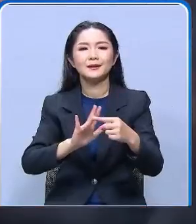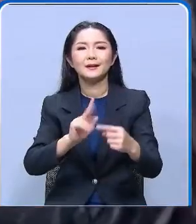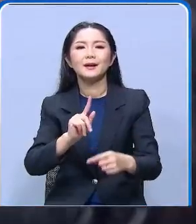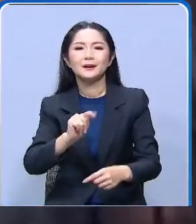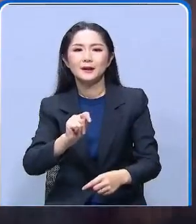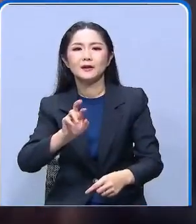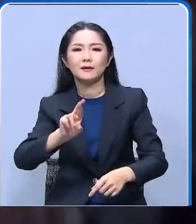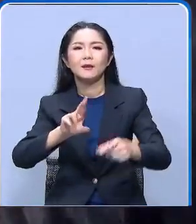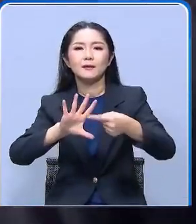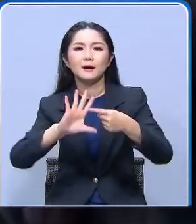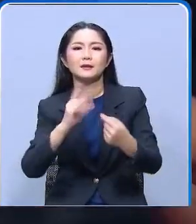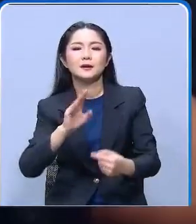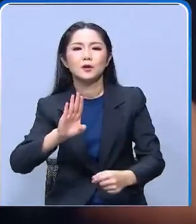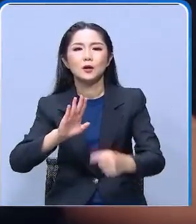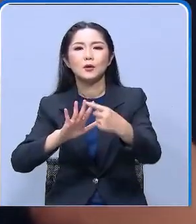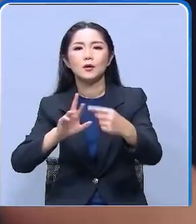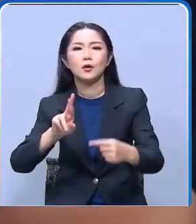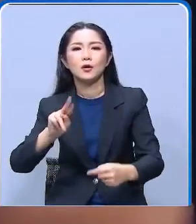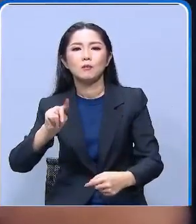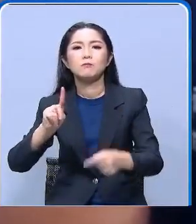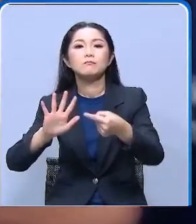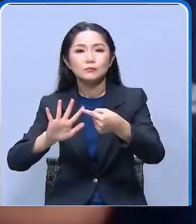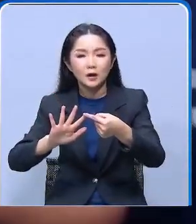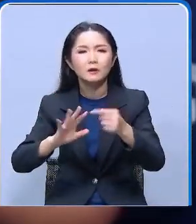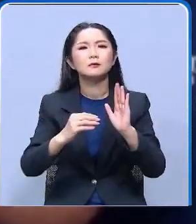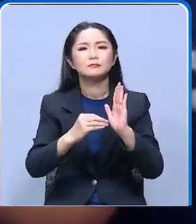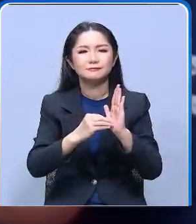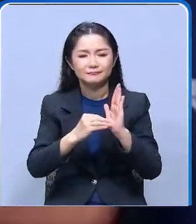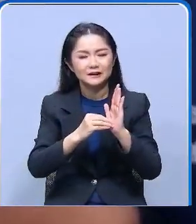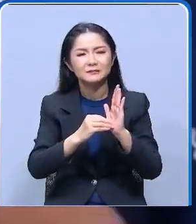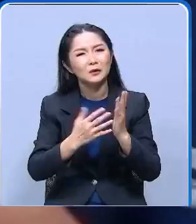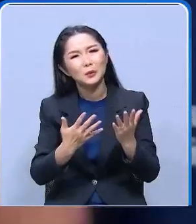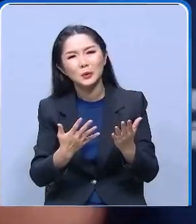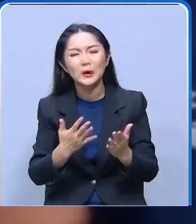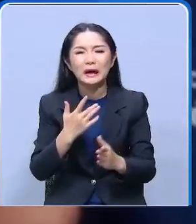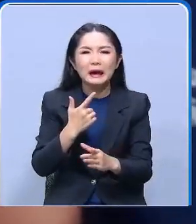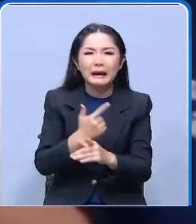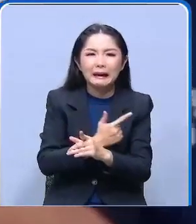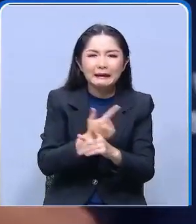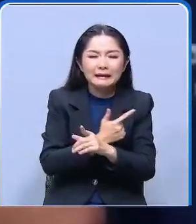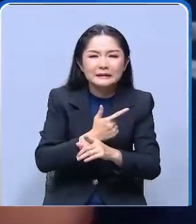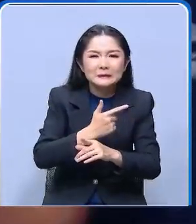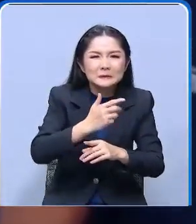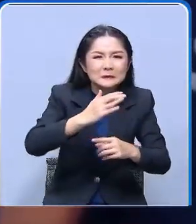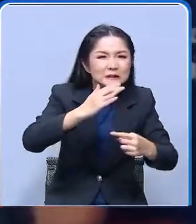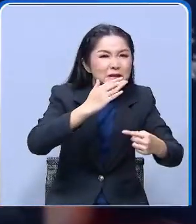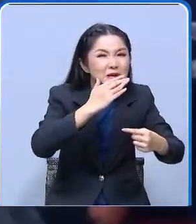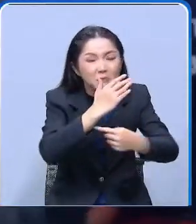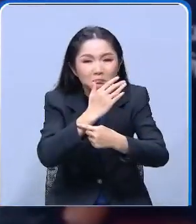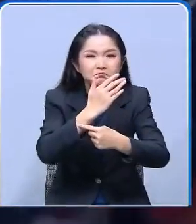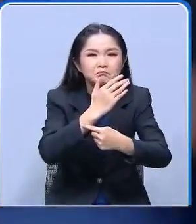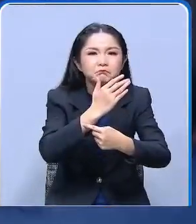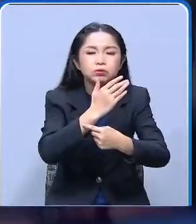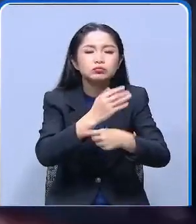ครนี่เองครับแล้วก็ช่วงปลายของเหล็กเนี่ยนะฮะทะแลงทะลุแขนออกมาไม่ได้เหตุการณ์ขึ้นช่วงเย็นวันนี้นะครับส่วนเ